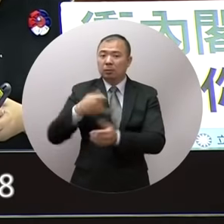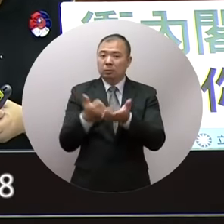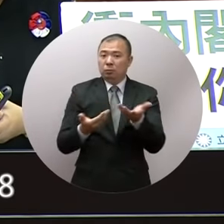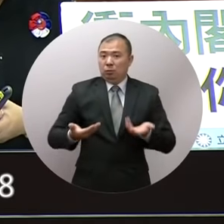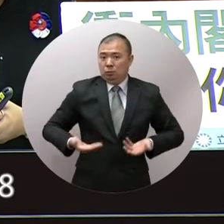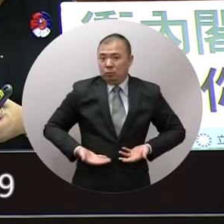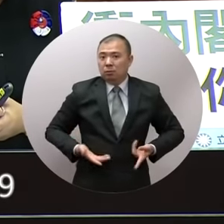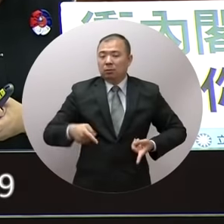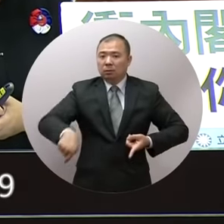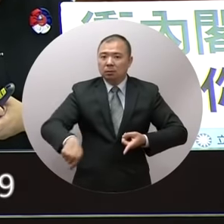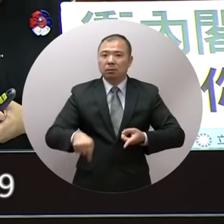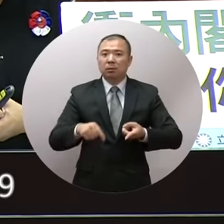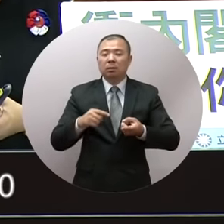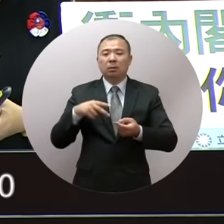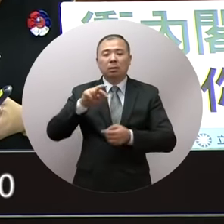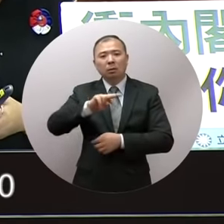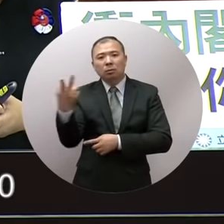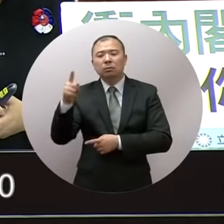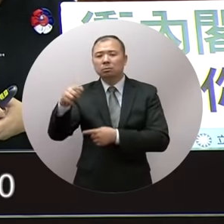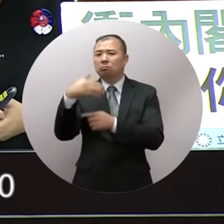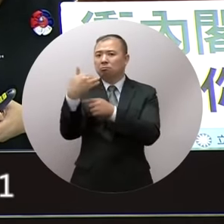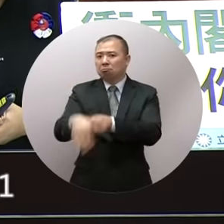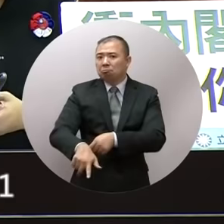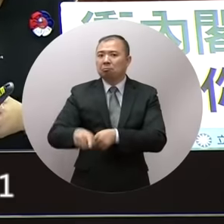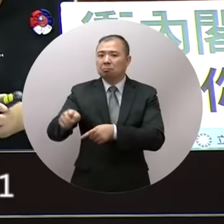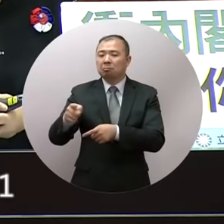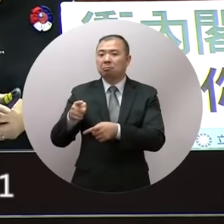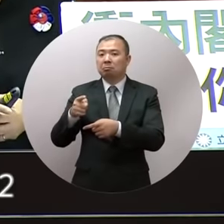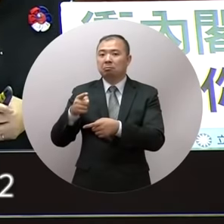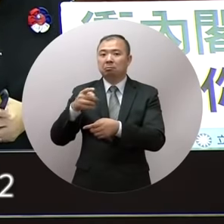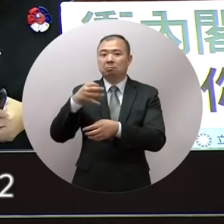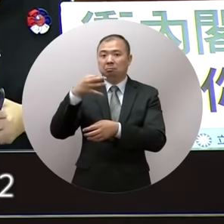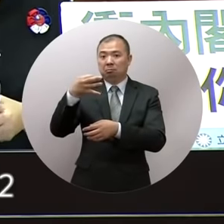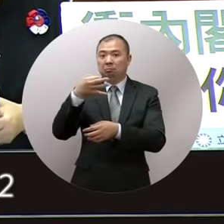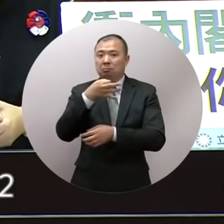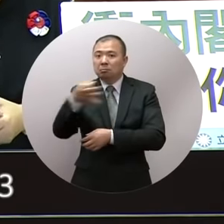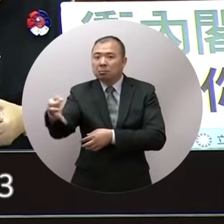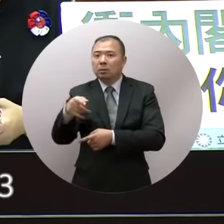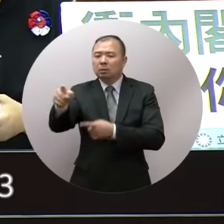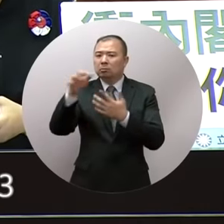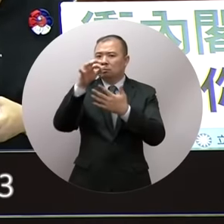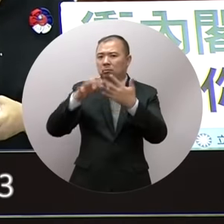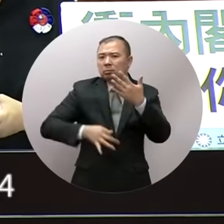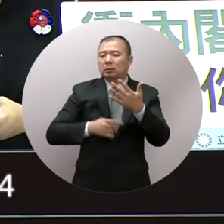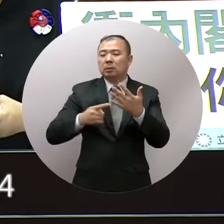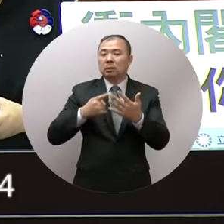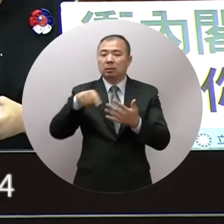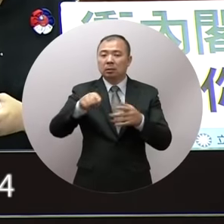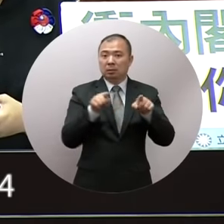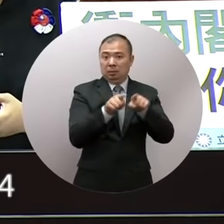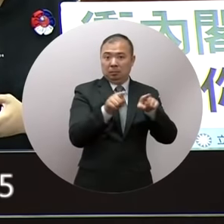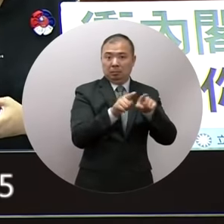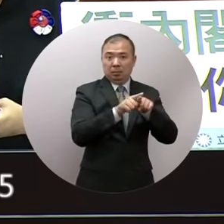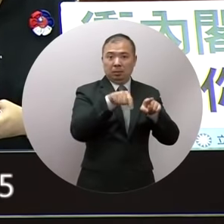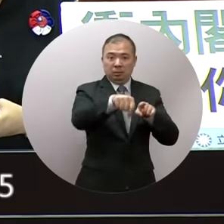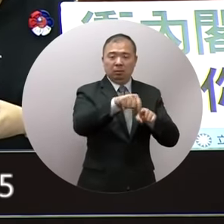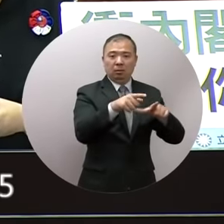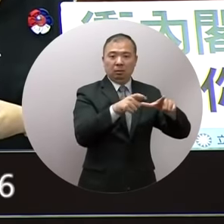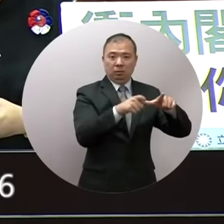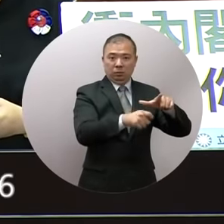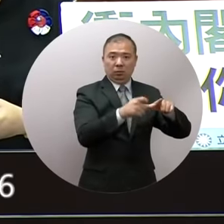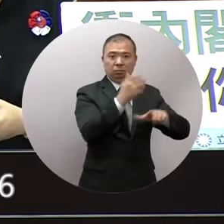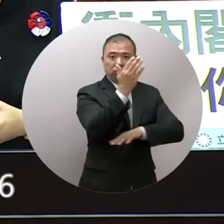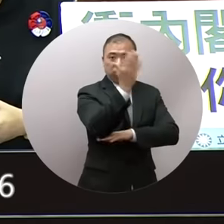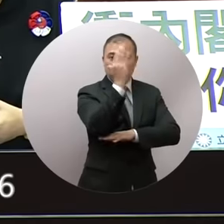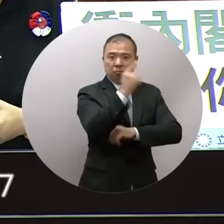哈，跟一般的公务人员脱钩？因为我们警察其实跟军人是